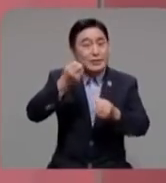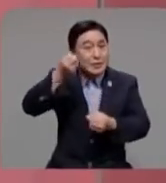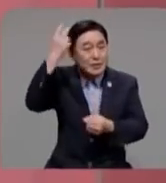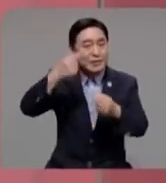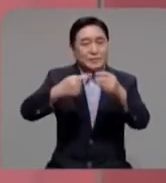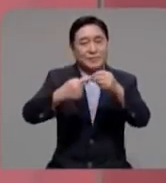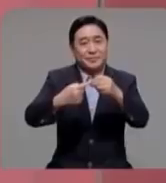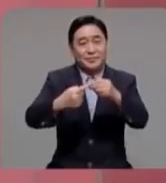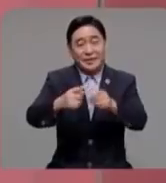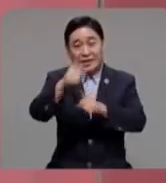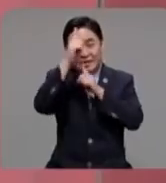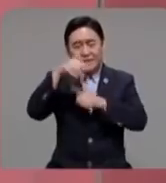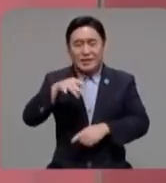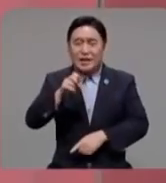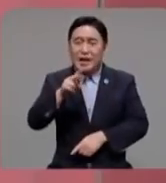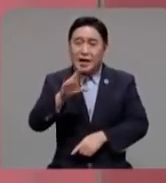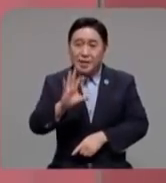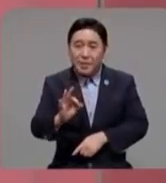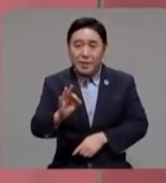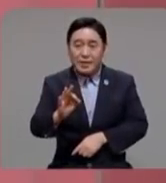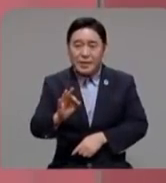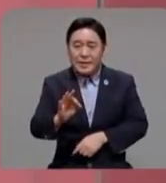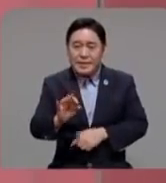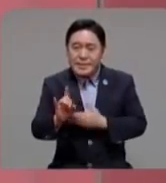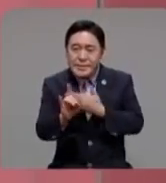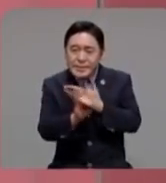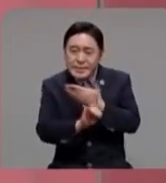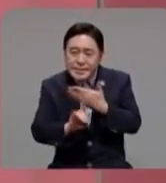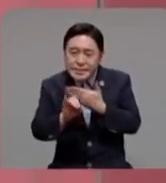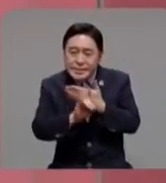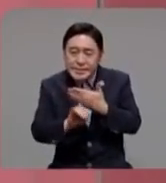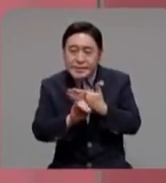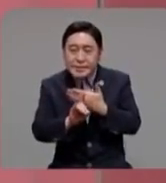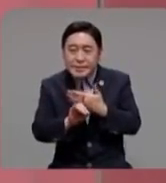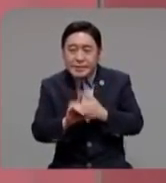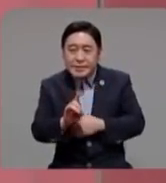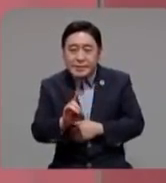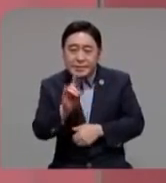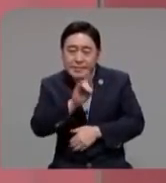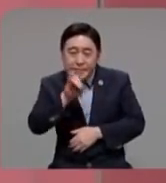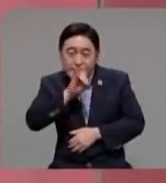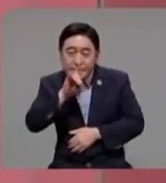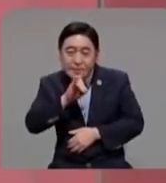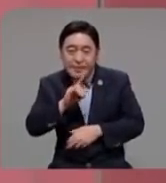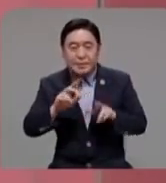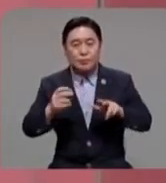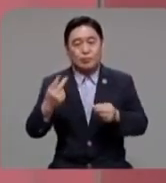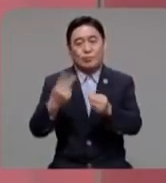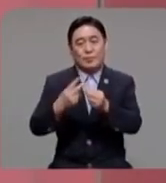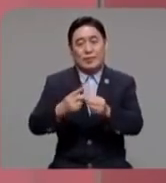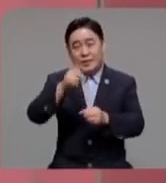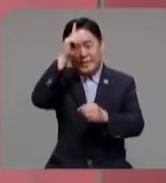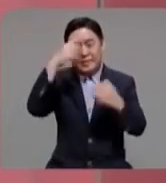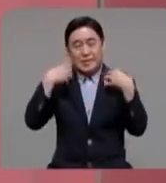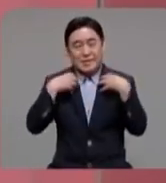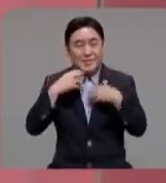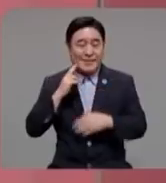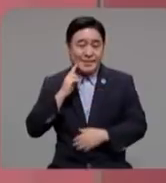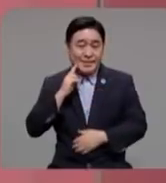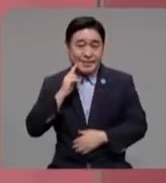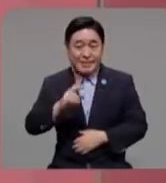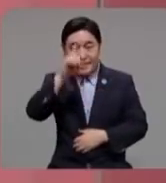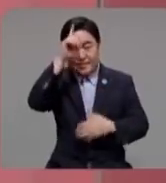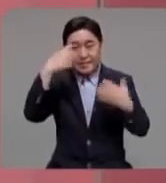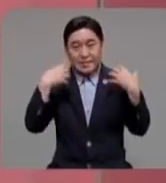번째, 이재명이 얼마나 간교한지, 또 둘째, 이 정권이 얼마나 무자비한 정권인지.